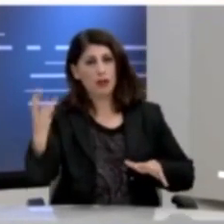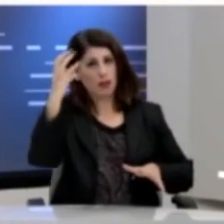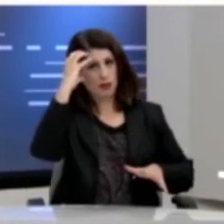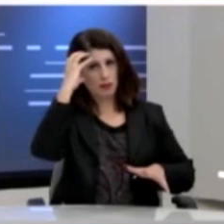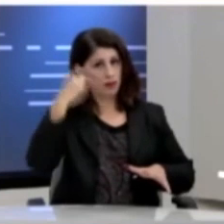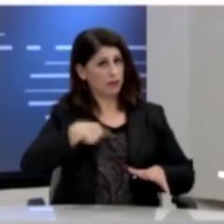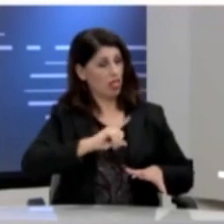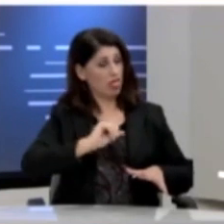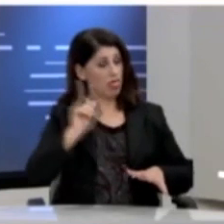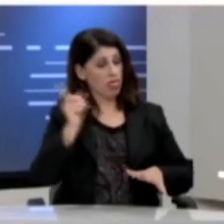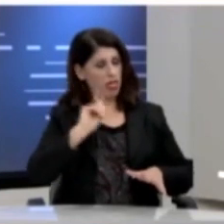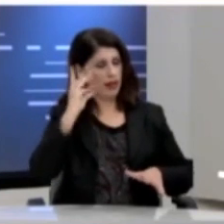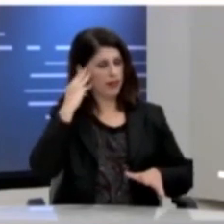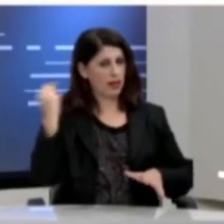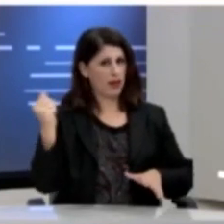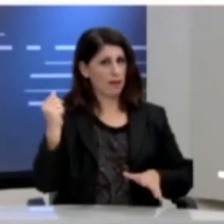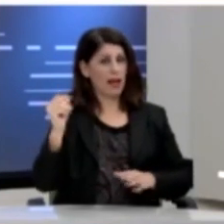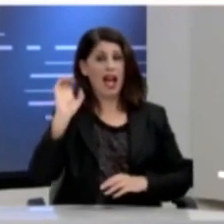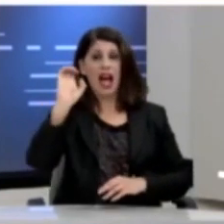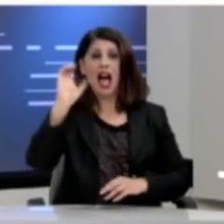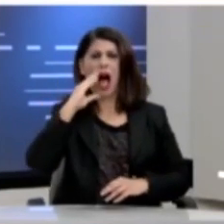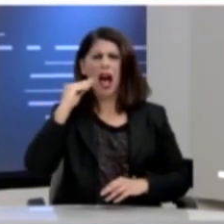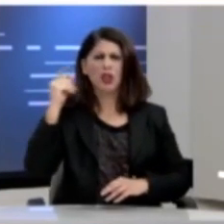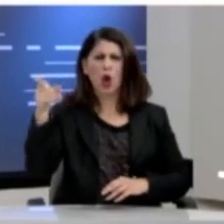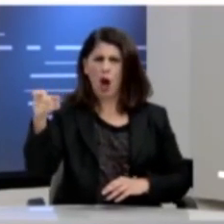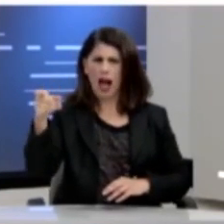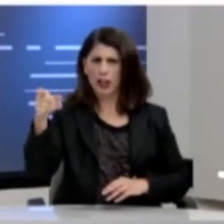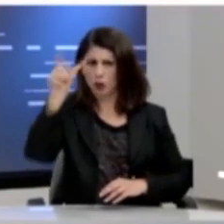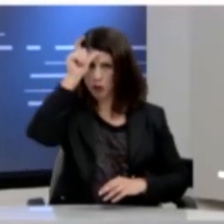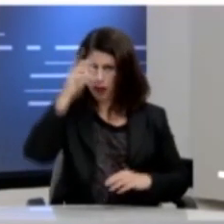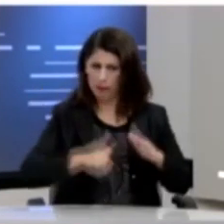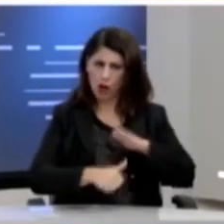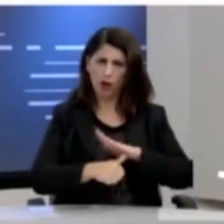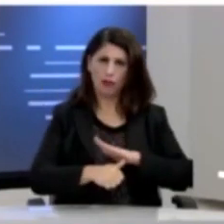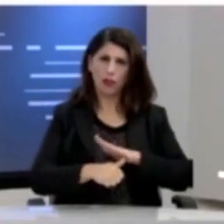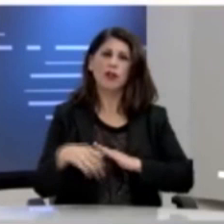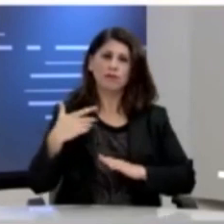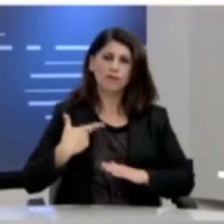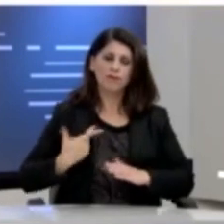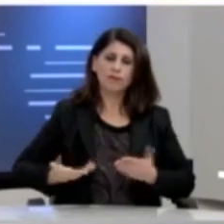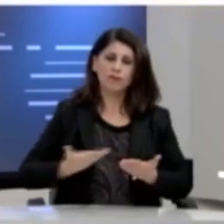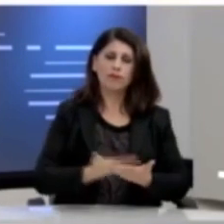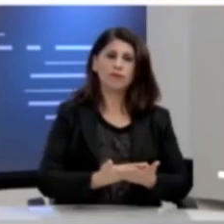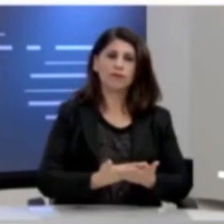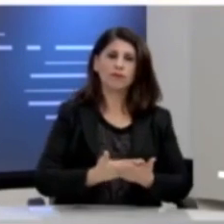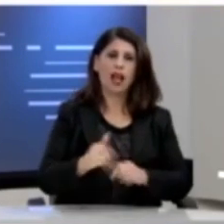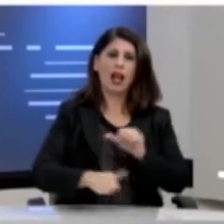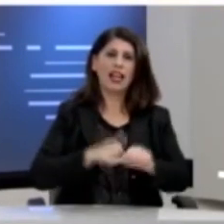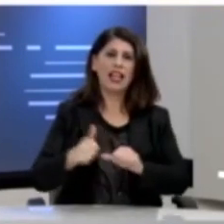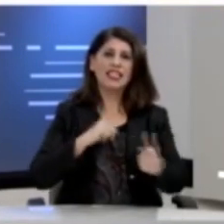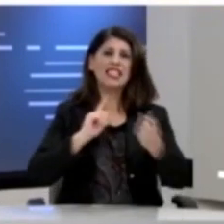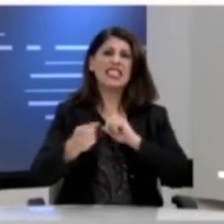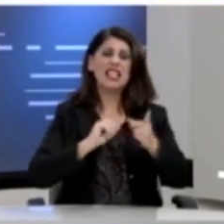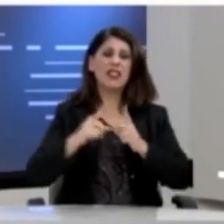δεν το ξεχνάμε, ότι ο Ερντογάν εδώ από την Αθήνα επανέφερε τη θέση για αναθεώρηση της συνθήκης της Λοζάνης,